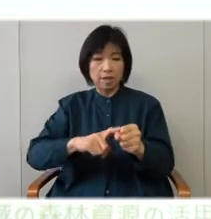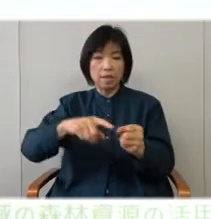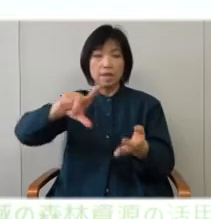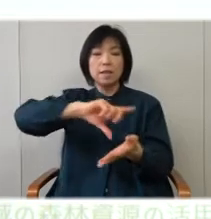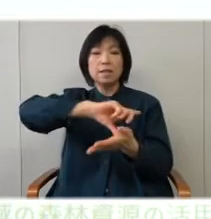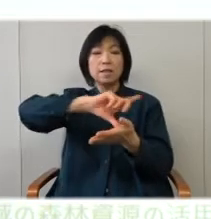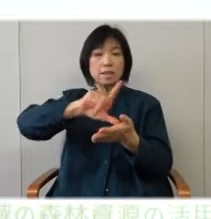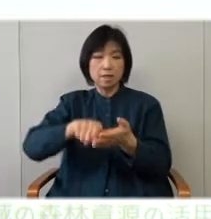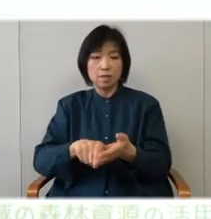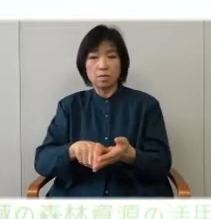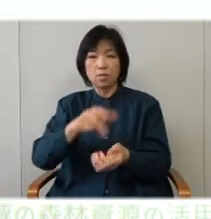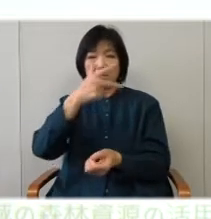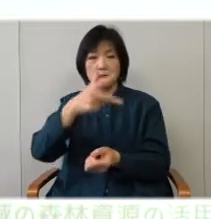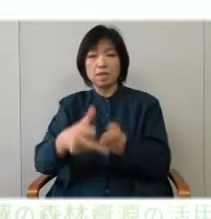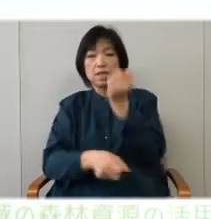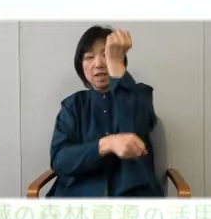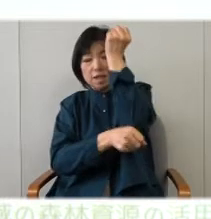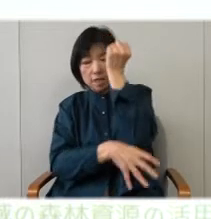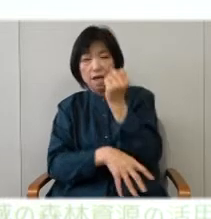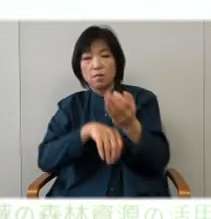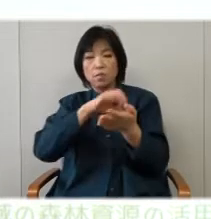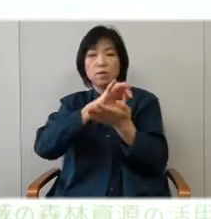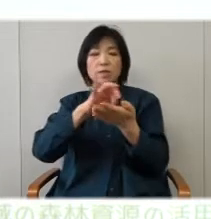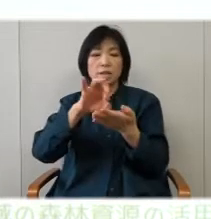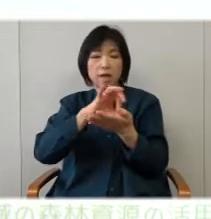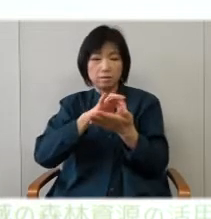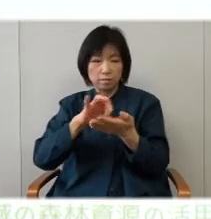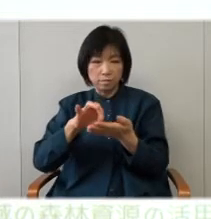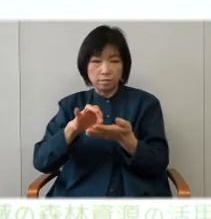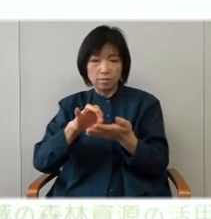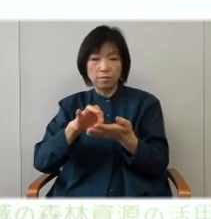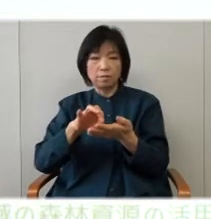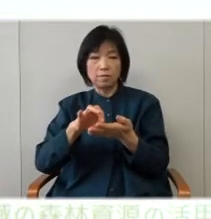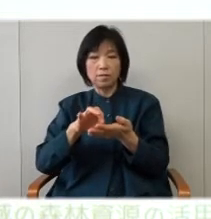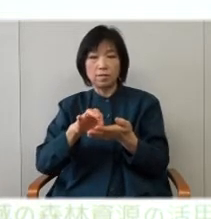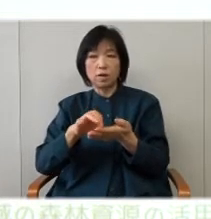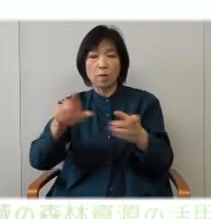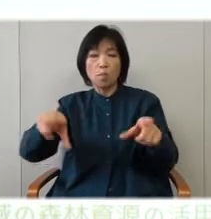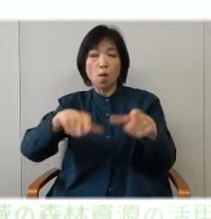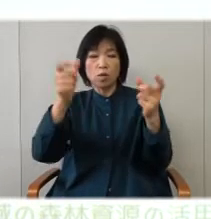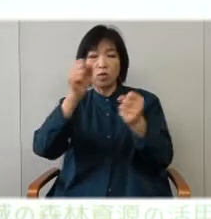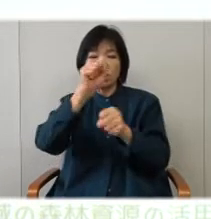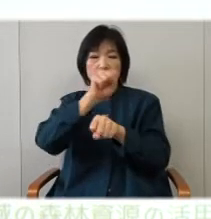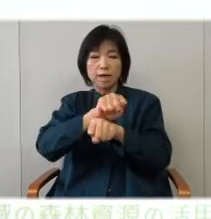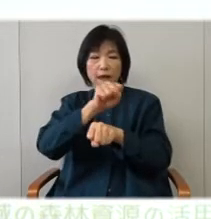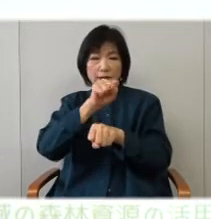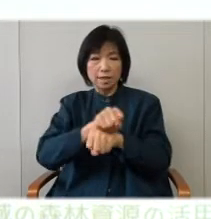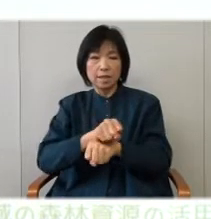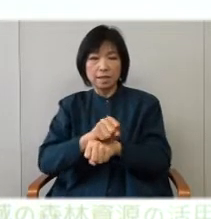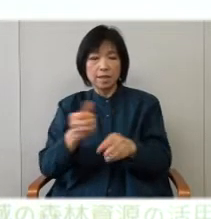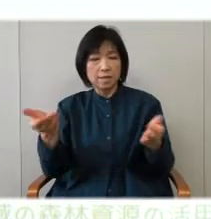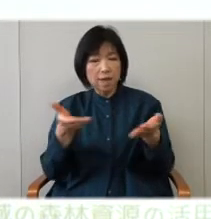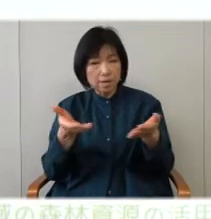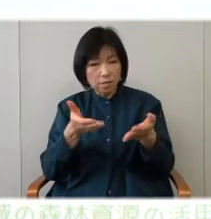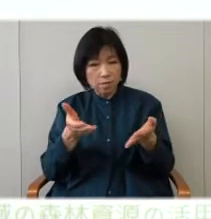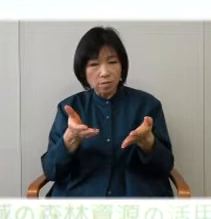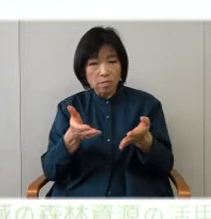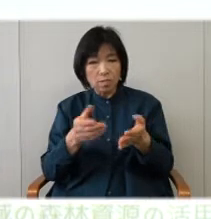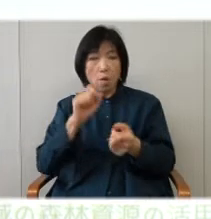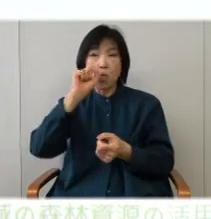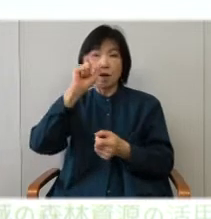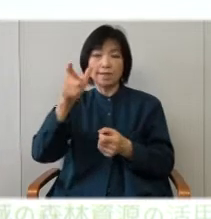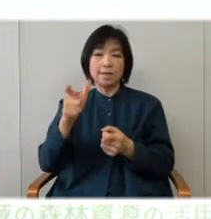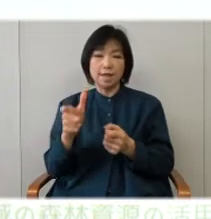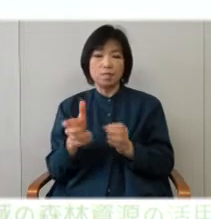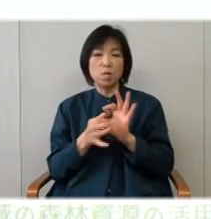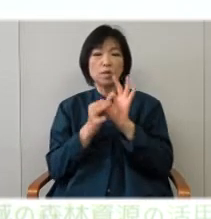活用することというのは地域の林業また木材産業の活性化にもつながるわけであります。で、ま